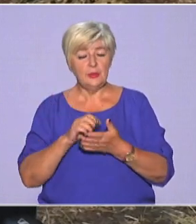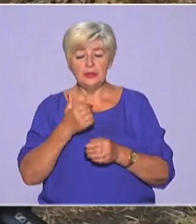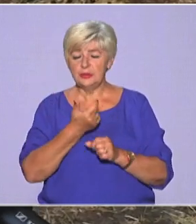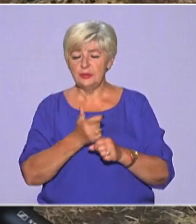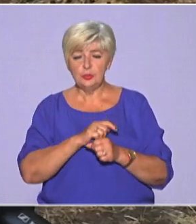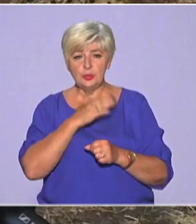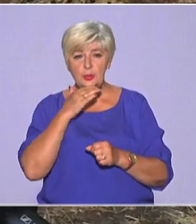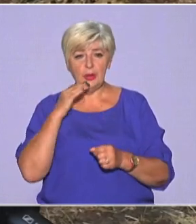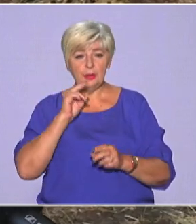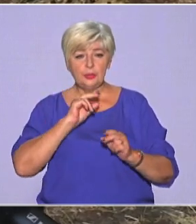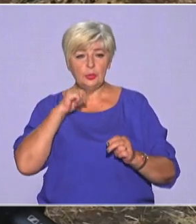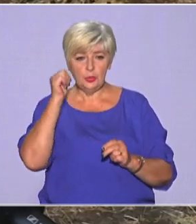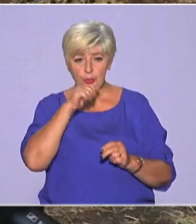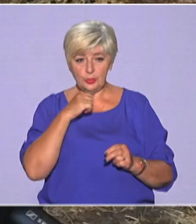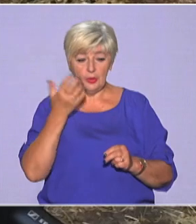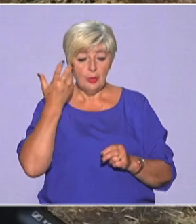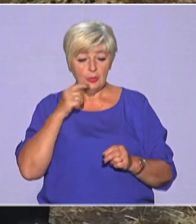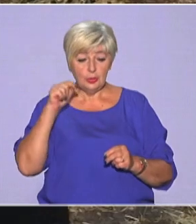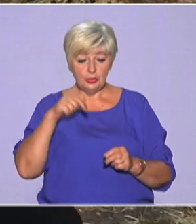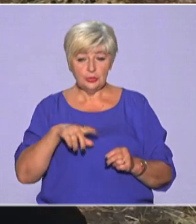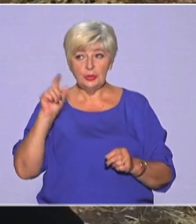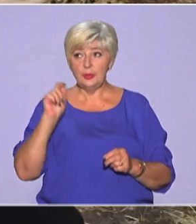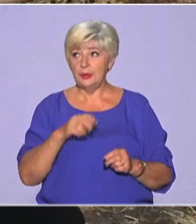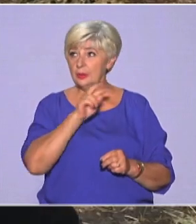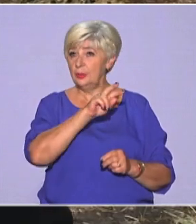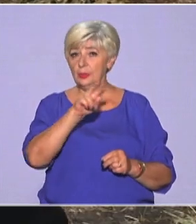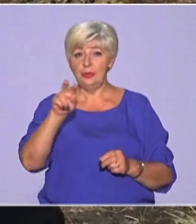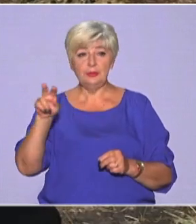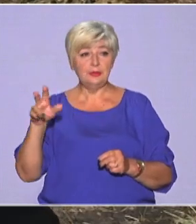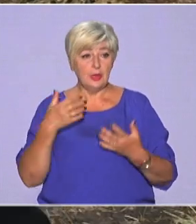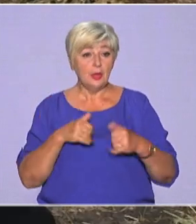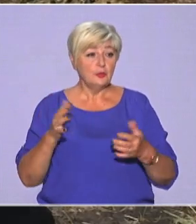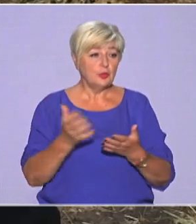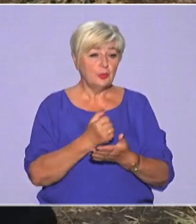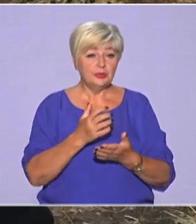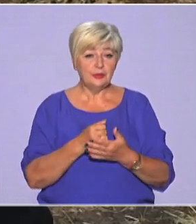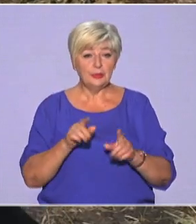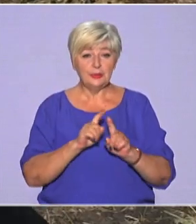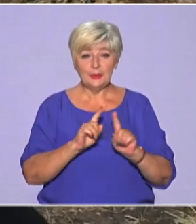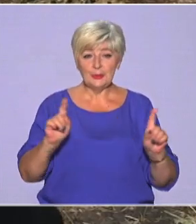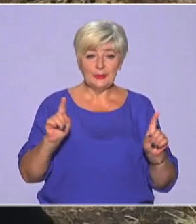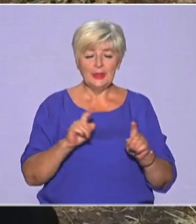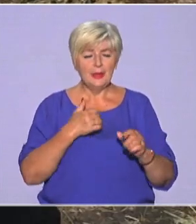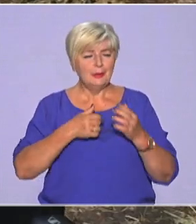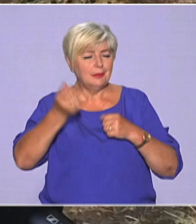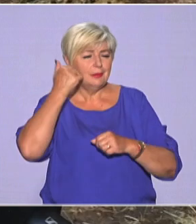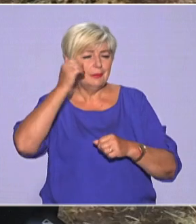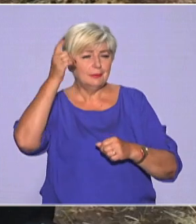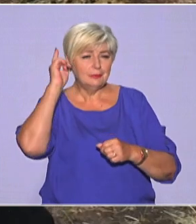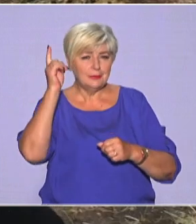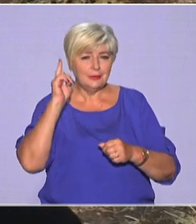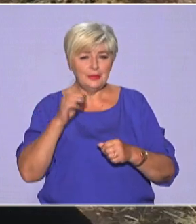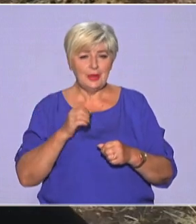років. І навіть тут, сюди, коли він приїхав, він подивився і вже познаходив нам такі штуки, які там від скіфських стоянок